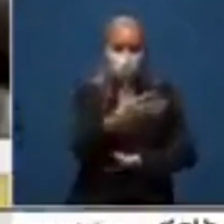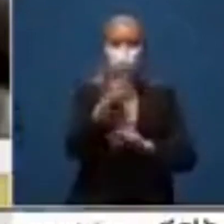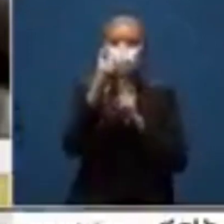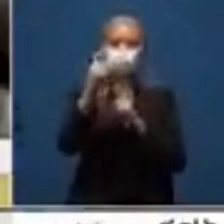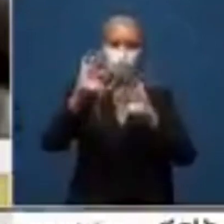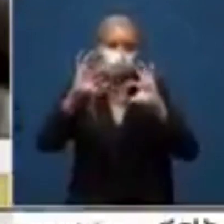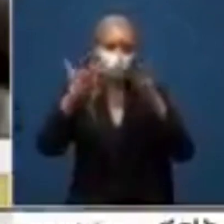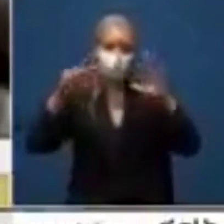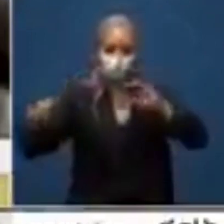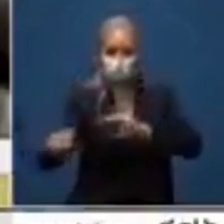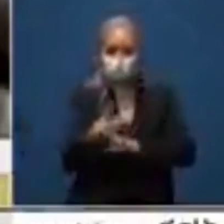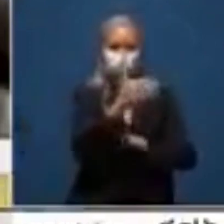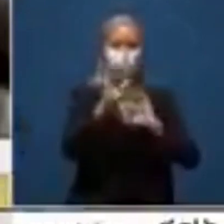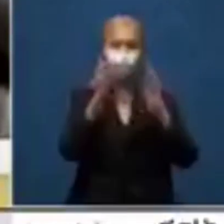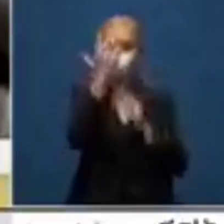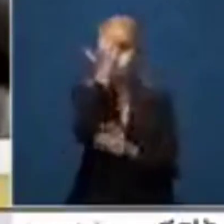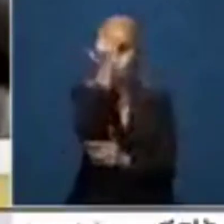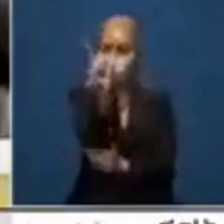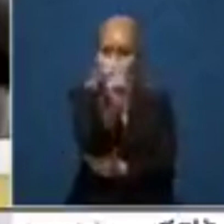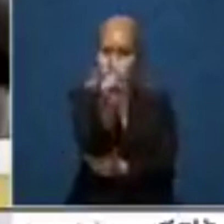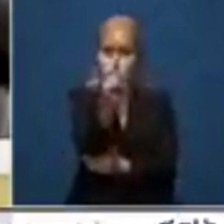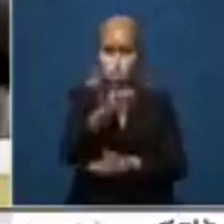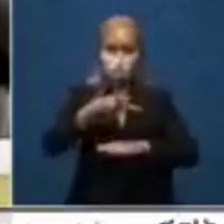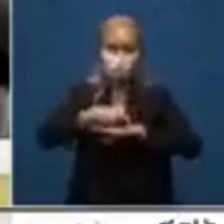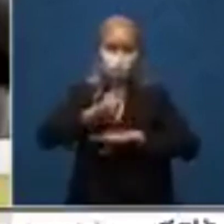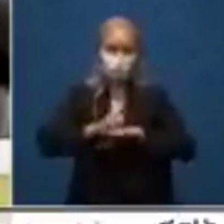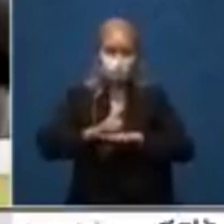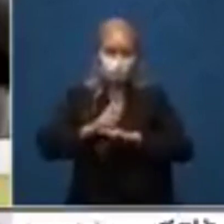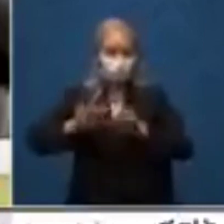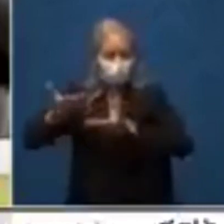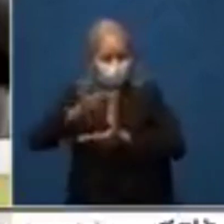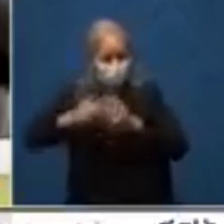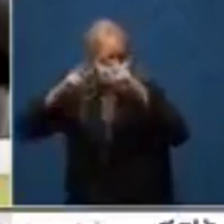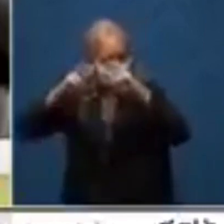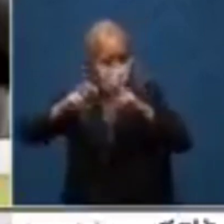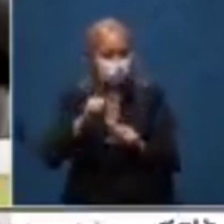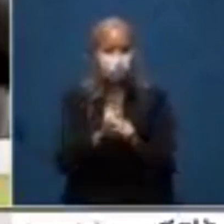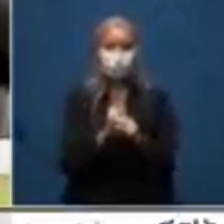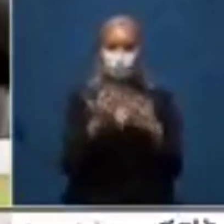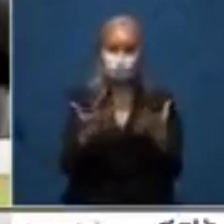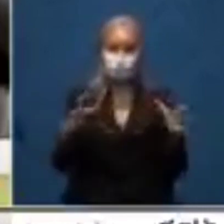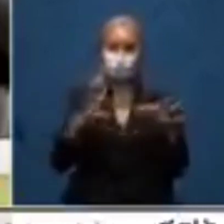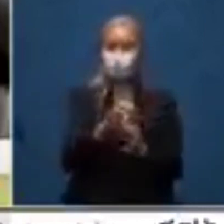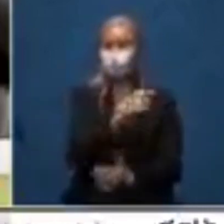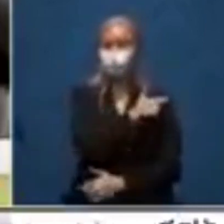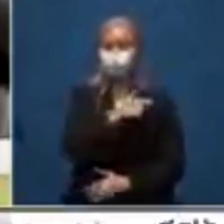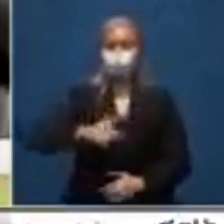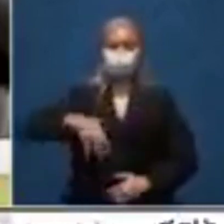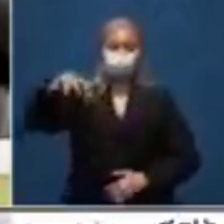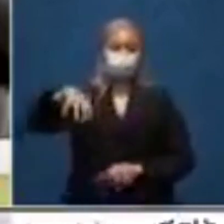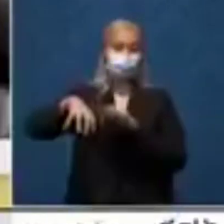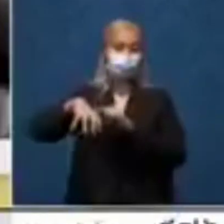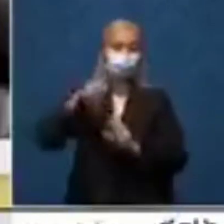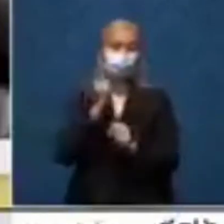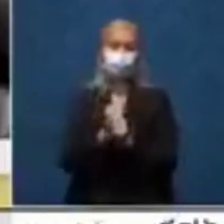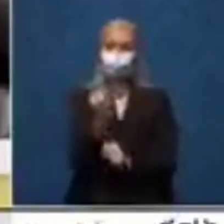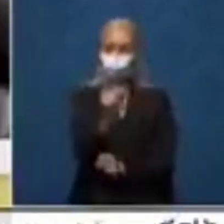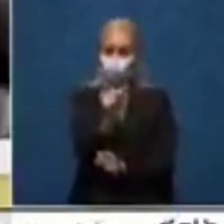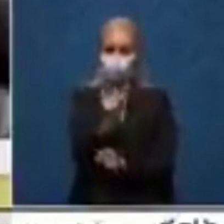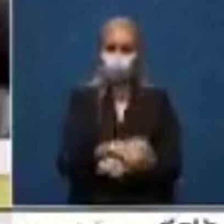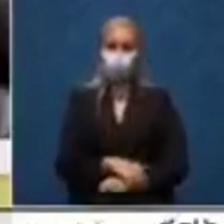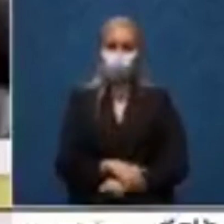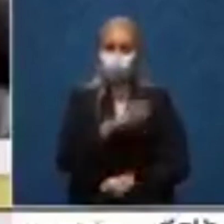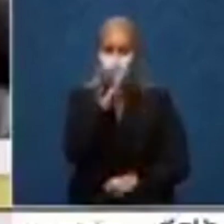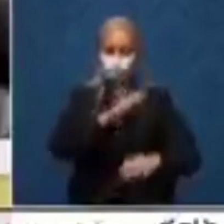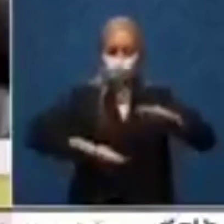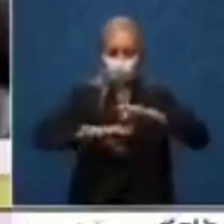นจอแล้วดิฉันถามว่าถ้าประธานสภาใช้ดุลพินิจที่ล้นเกินเกี่ยวกับการพูดถึงสถาบันกษัตริย์ในสภาแล้วเราจะสามารถลงหลักปัก